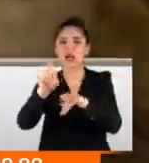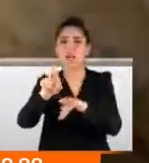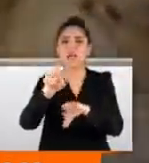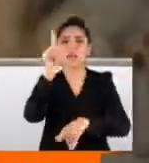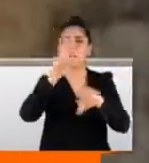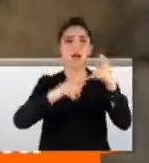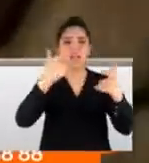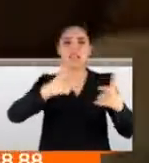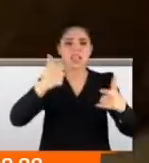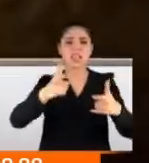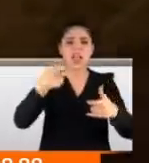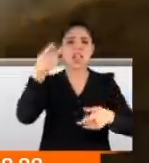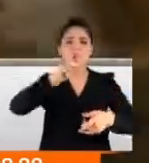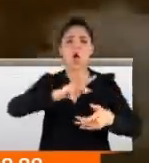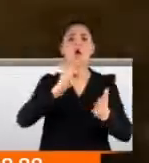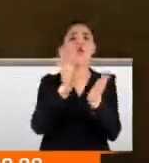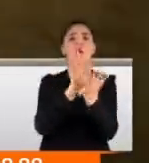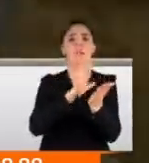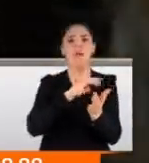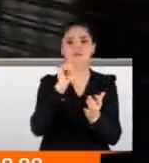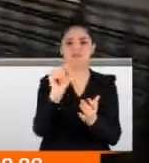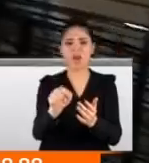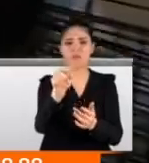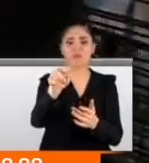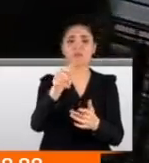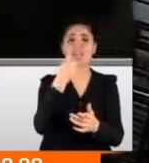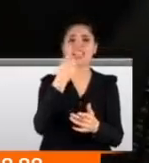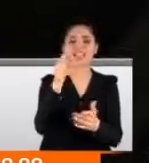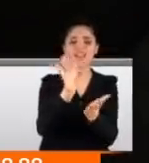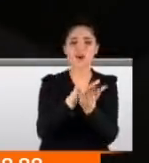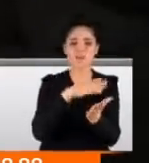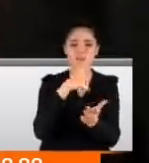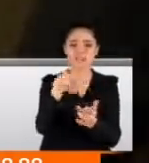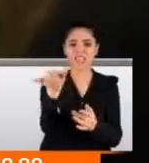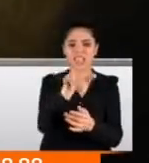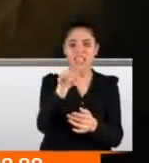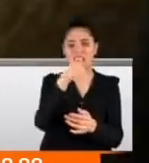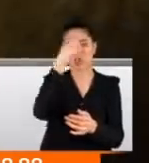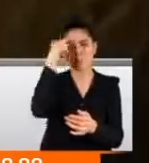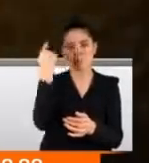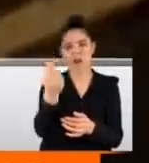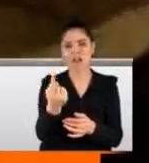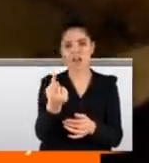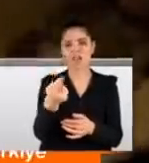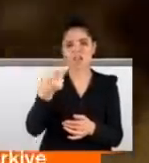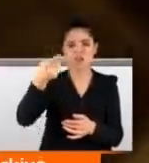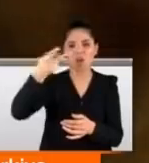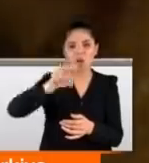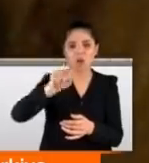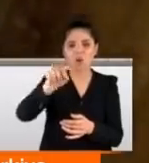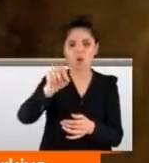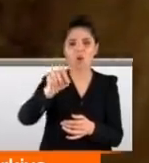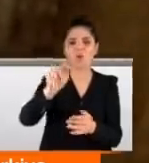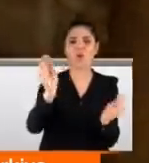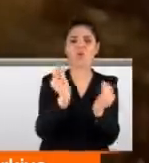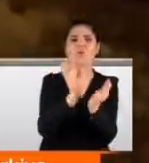bazı yerlerde ölü köpekler de var. İşte burada bir tatlı köpek var. Yanında da maalesef ölü